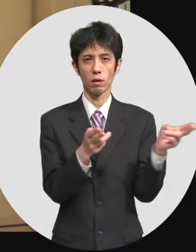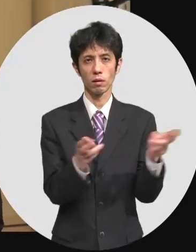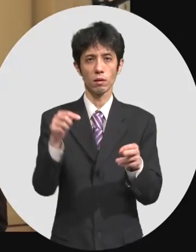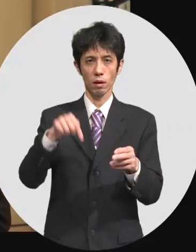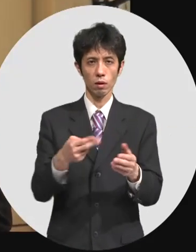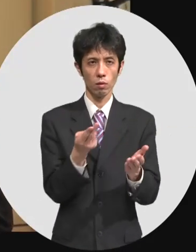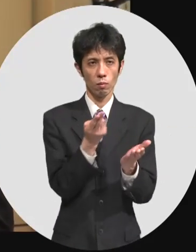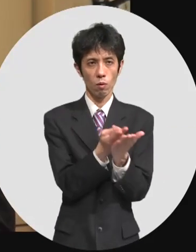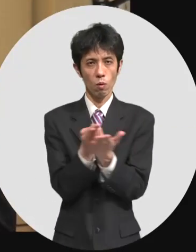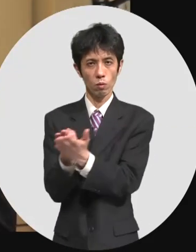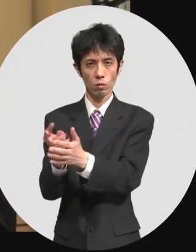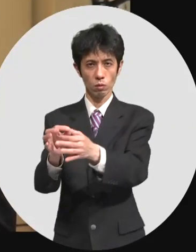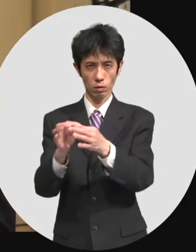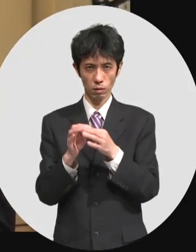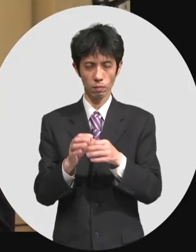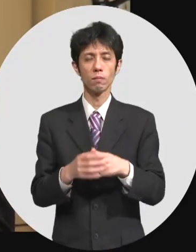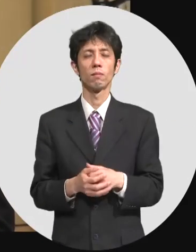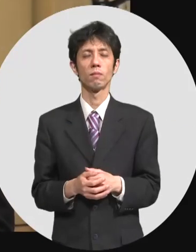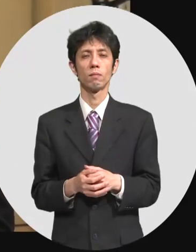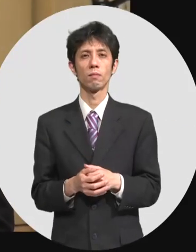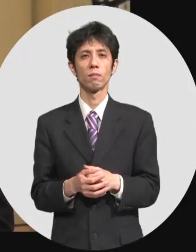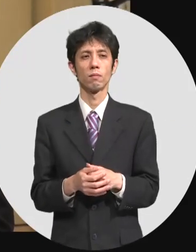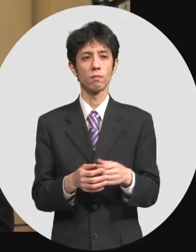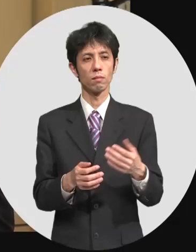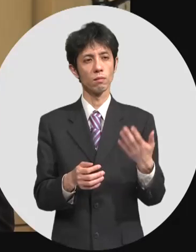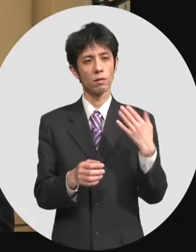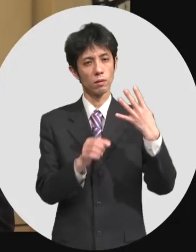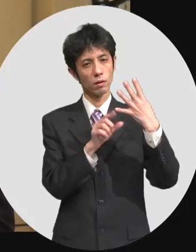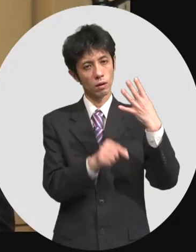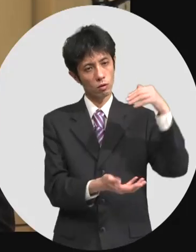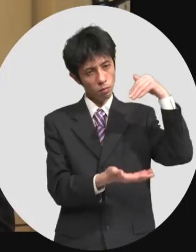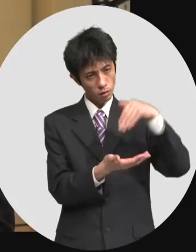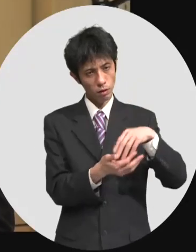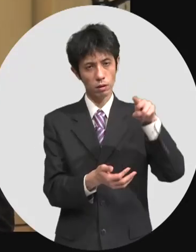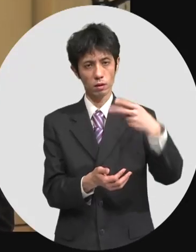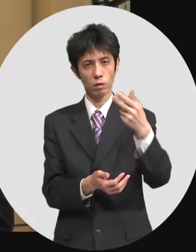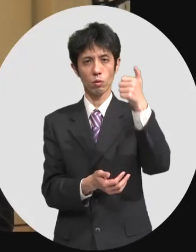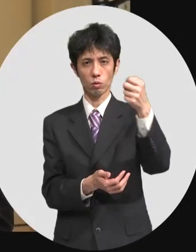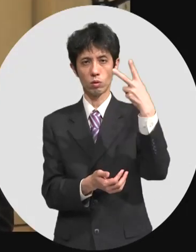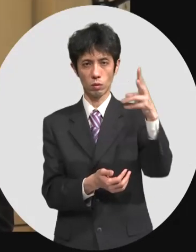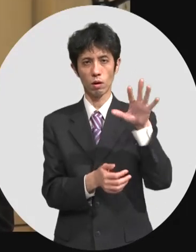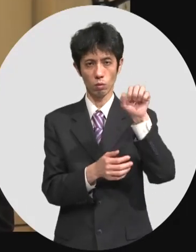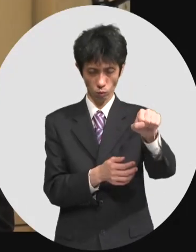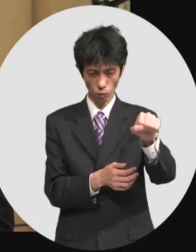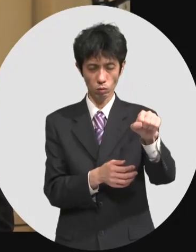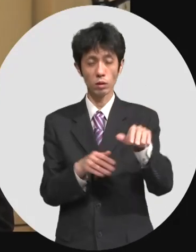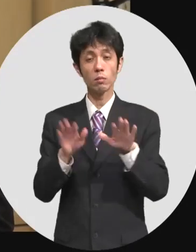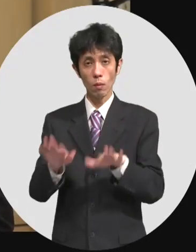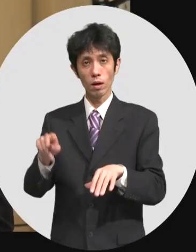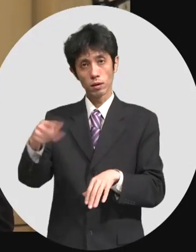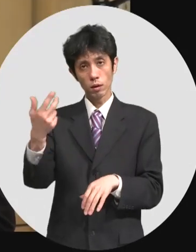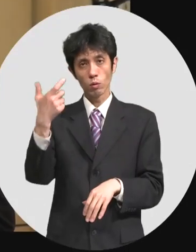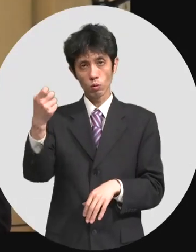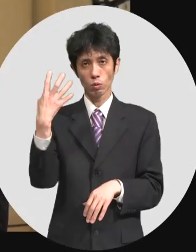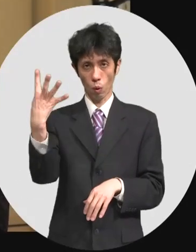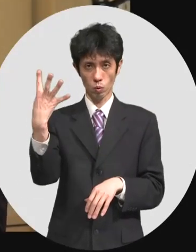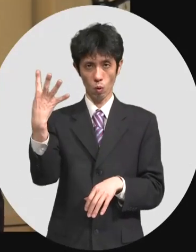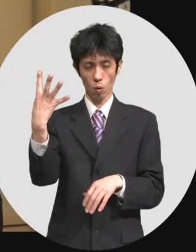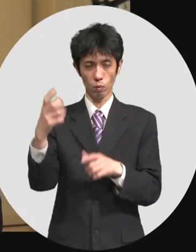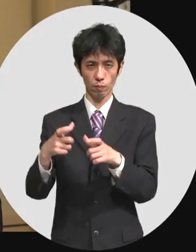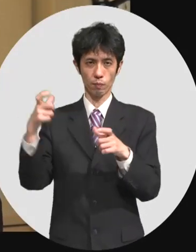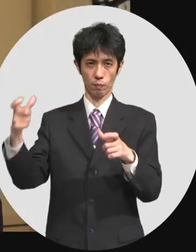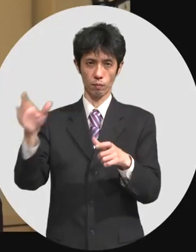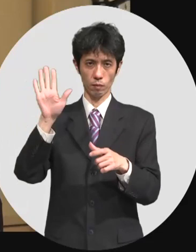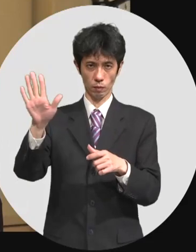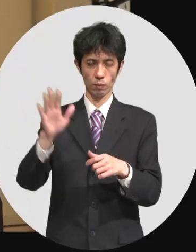制の中の一環の病床のことでございますけれども、前回4月末で252床の確保と言っておりましたけれども、現在